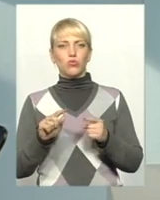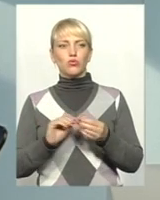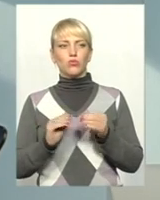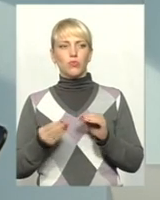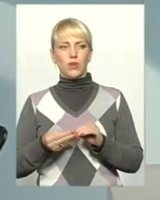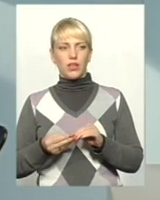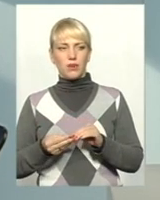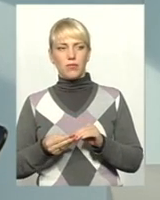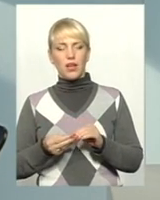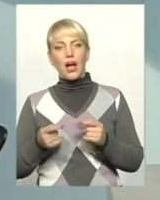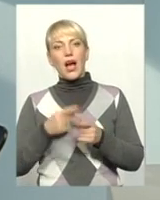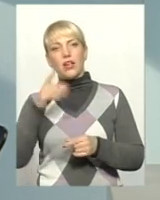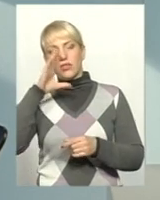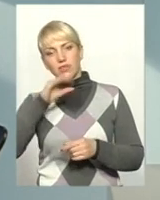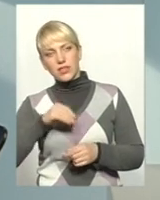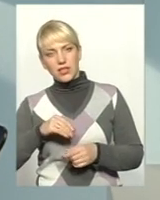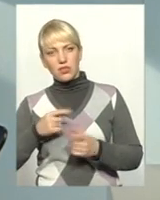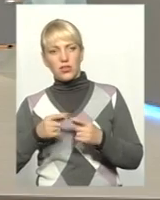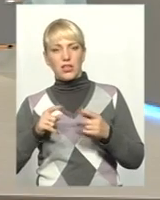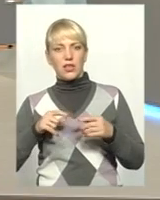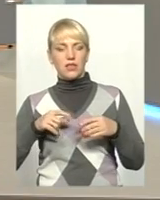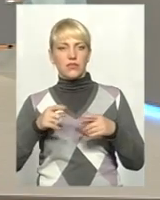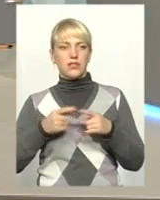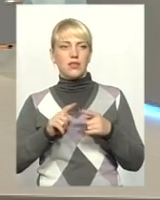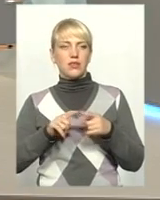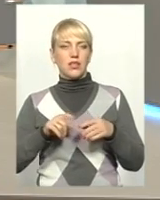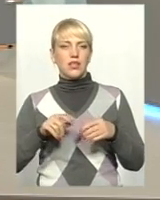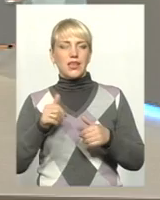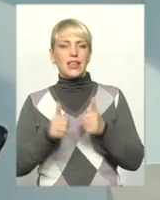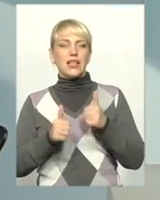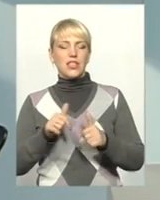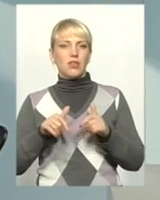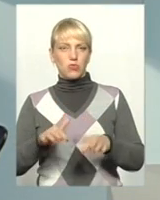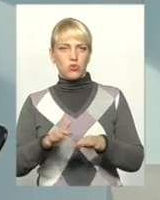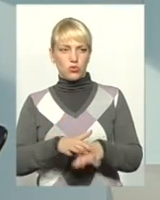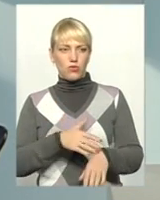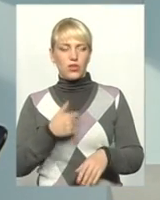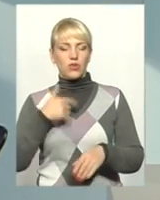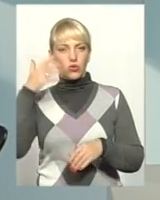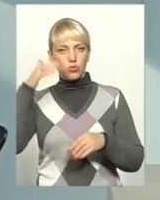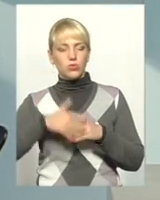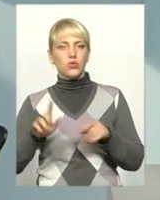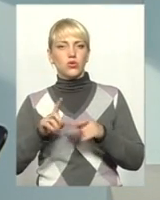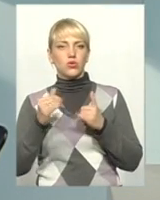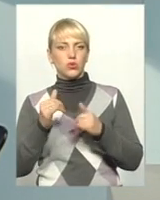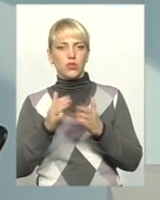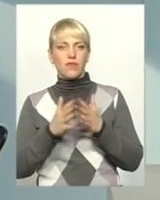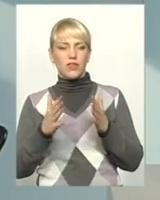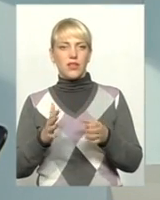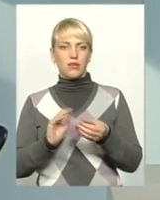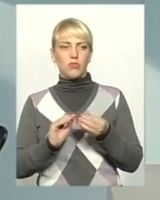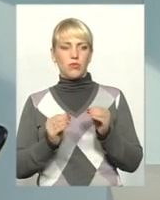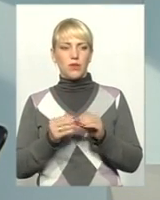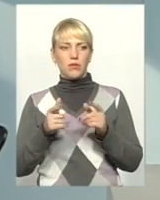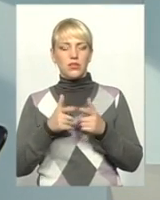Чи встигнете? Адже тендерна процедура досить довга. Сьогодні, ви розумієте, сьогодні великі проблеми з організаціями,